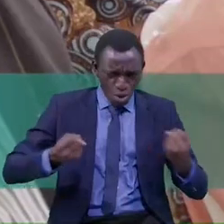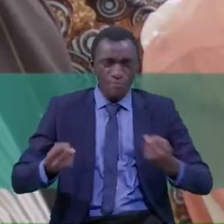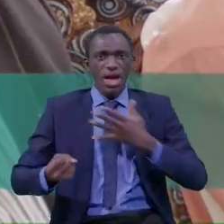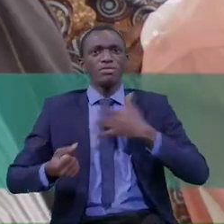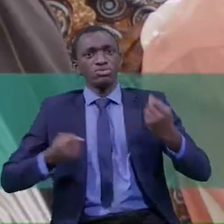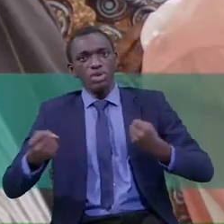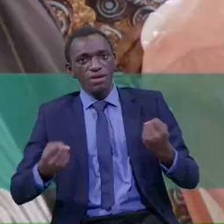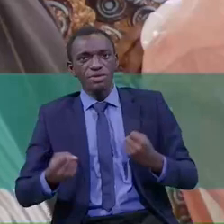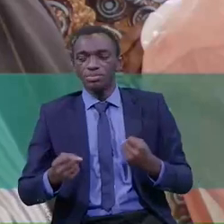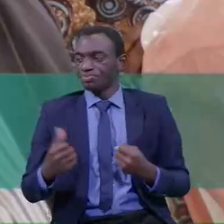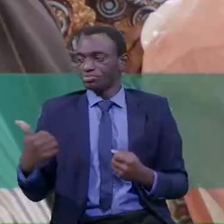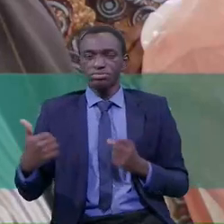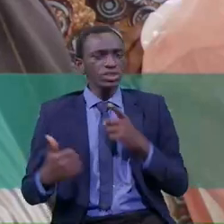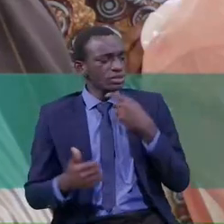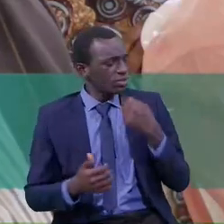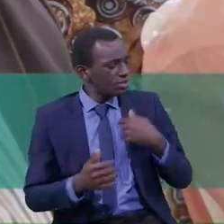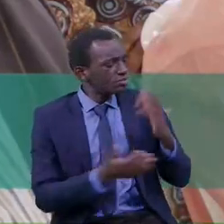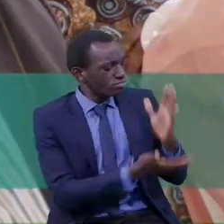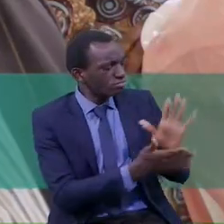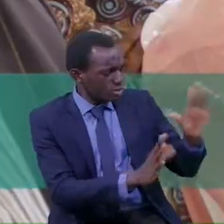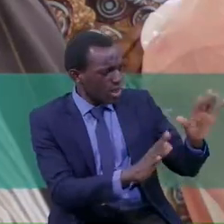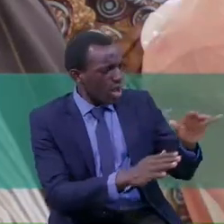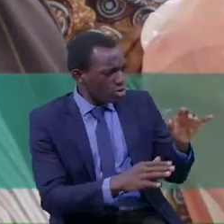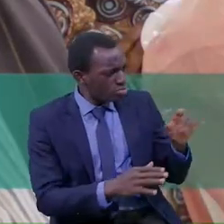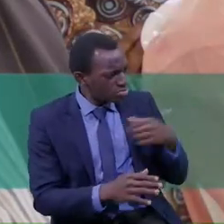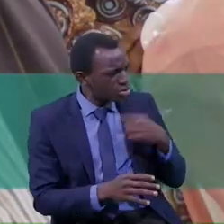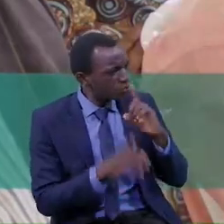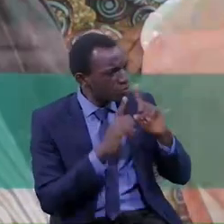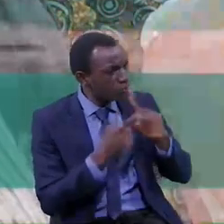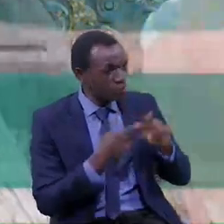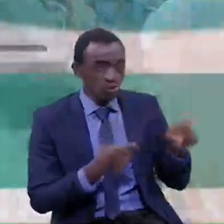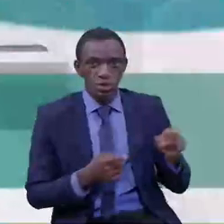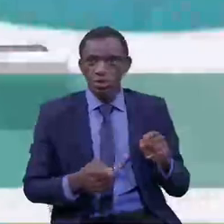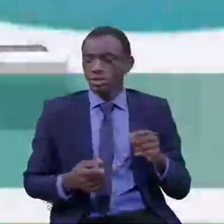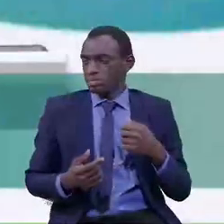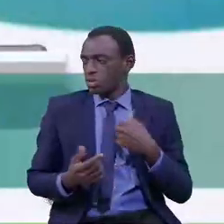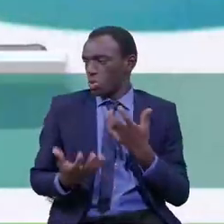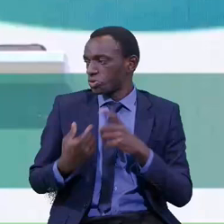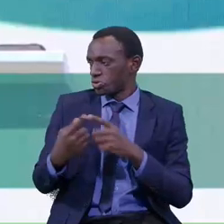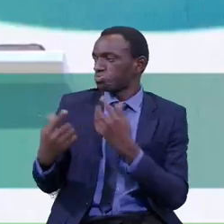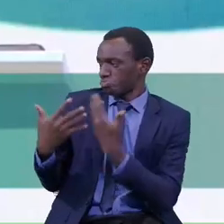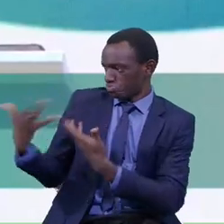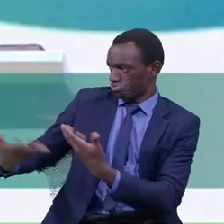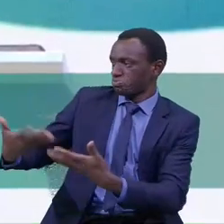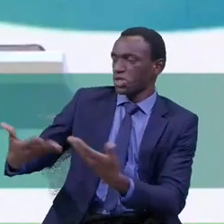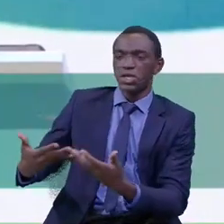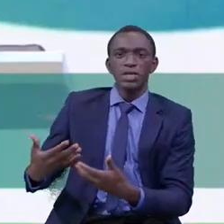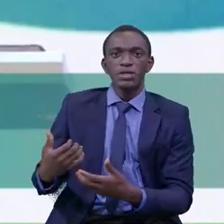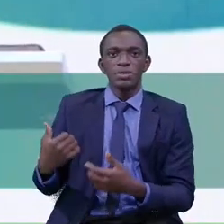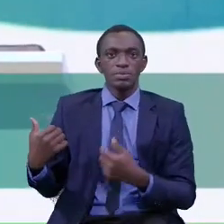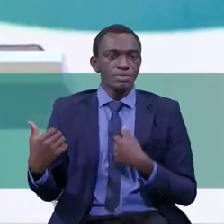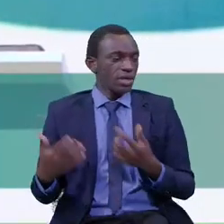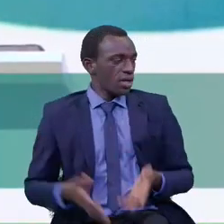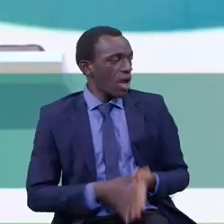dis, ah, est-ce que je peux te parler? Tu dis oui. Je veux te parler aussi. Quel est ton objectif dans la